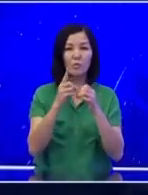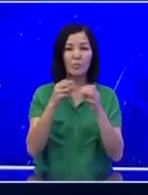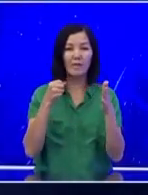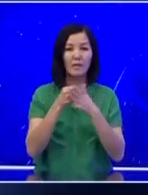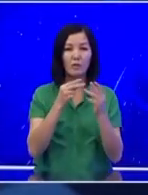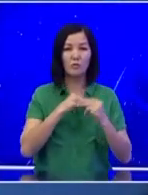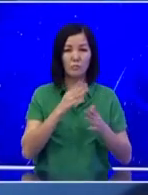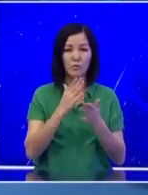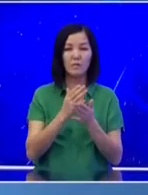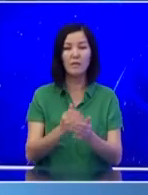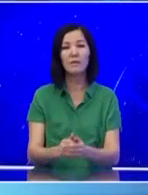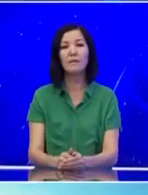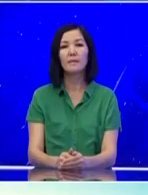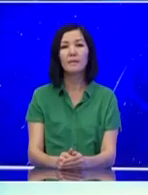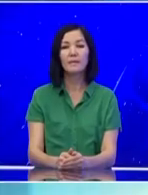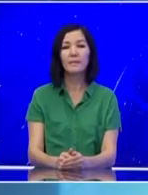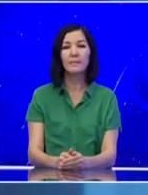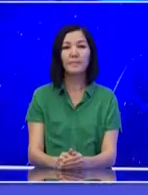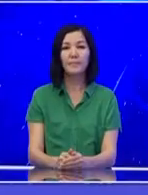Жазира Исаева, Жетісу телеарнасы.